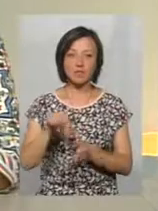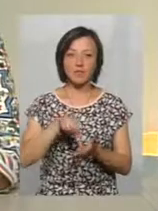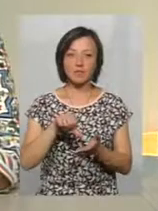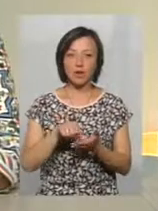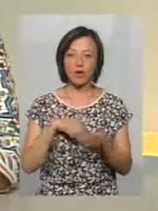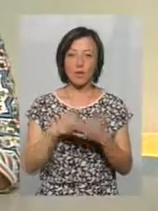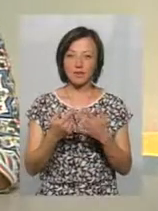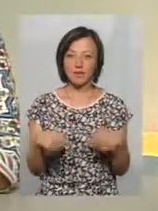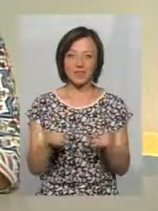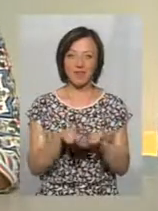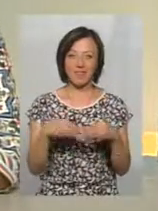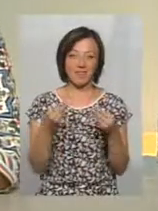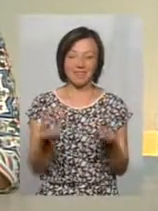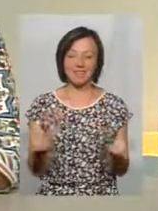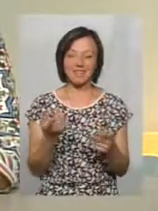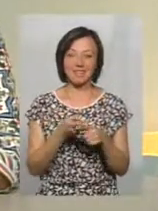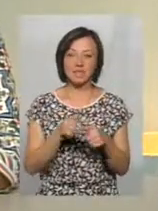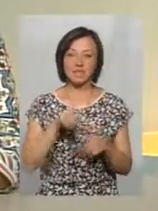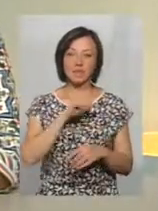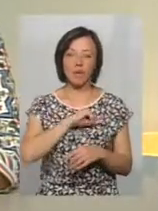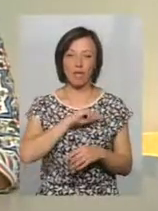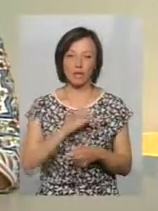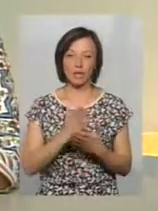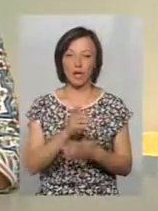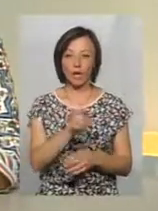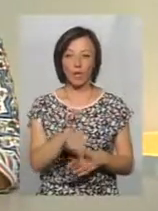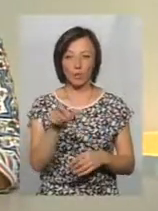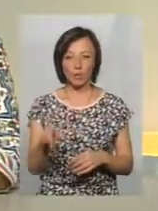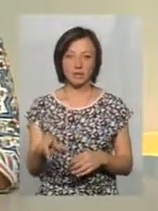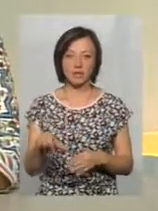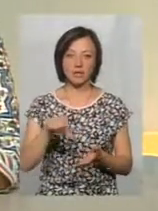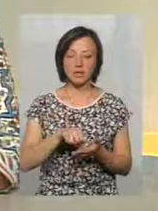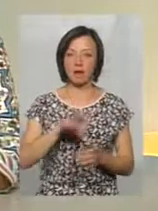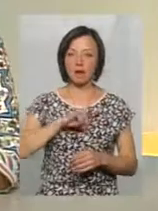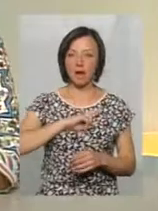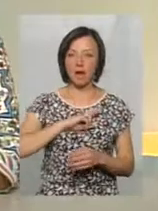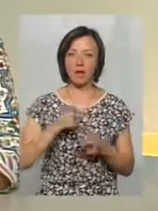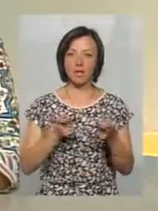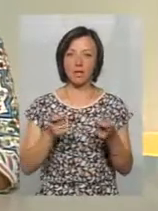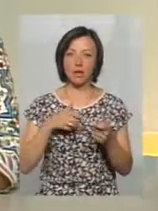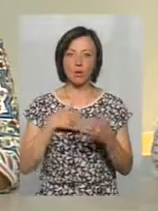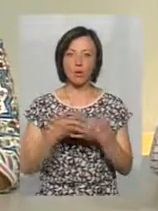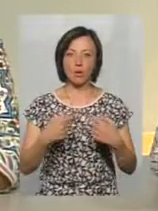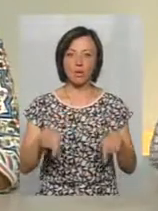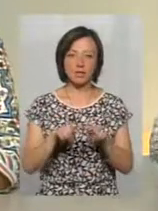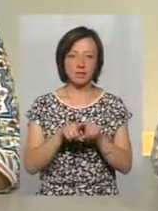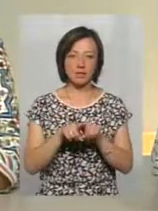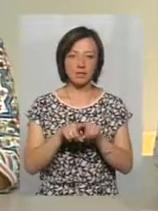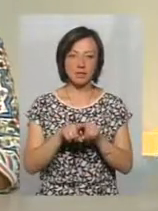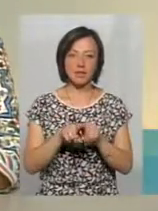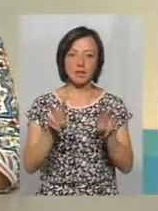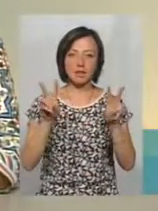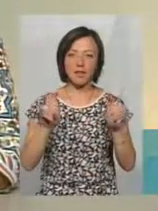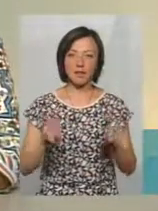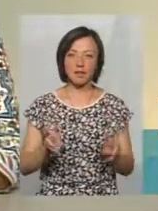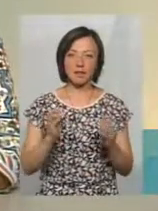в громадській організації не дає. Тобто це психологічно. Є люди, яким от вони представляються. Я там керівник громадської організації, там назва з